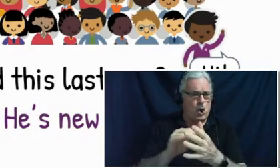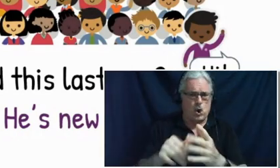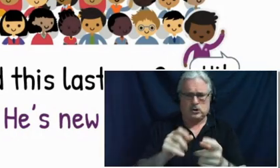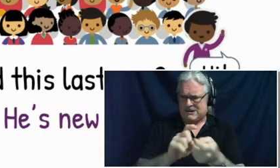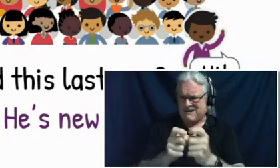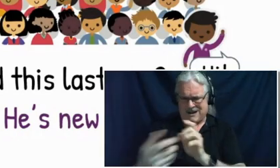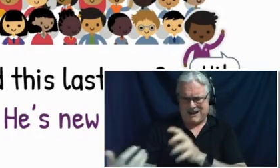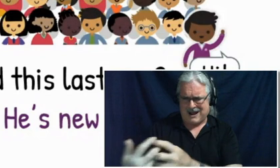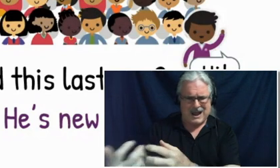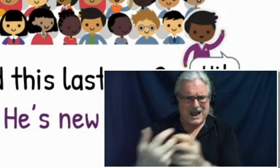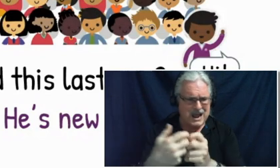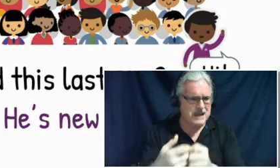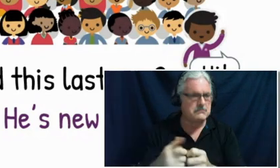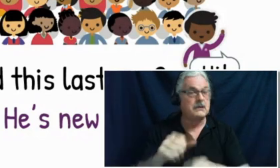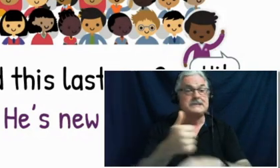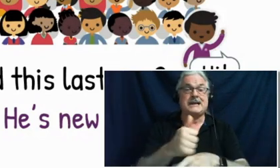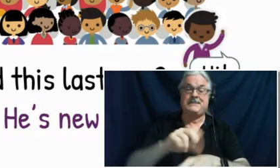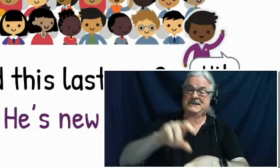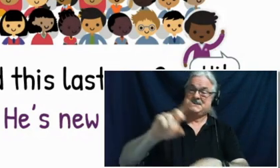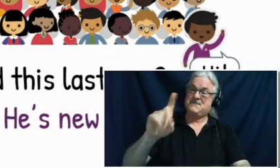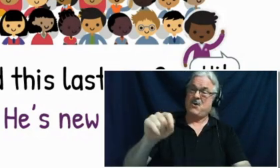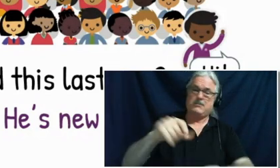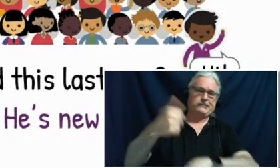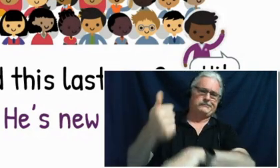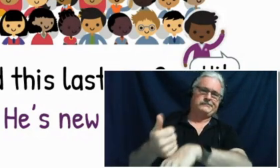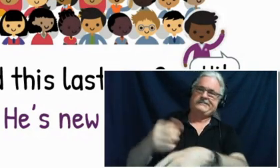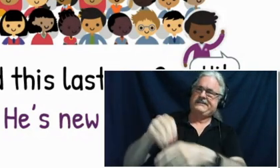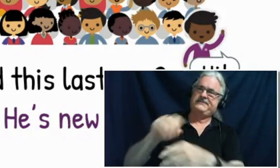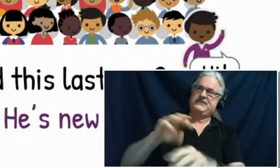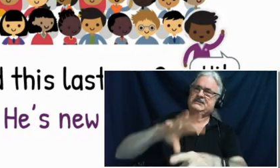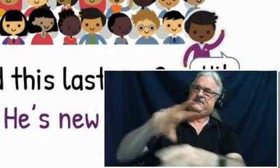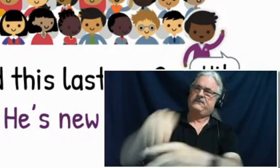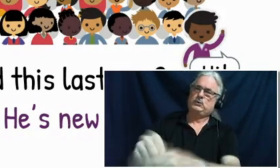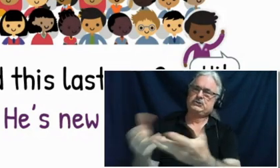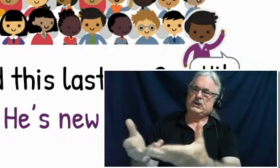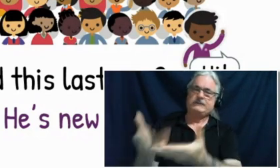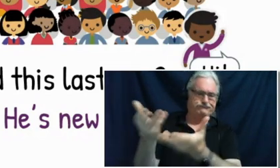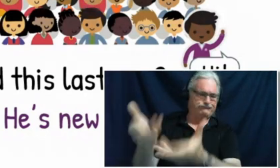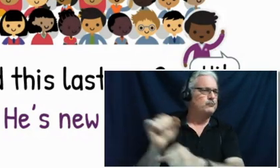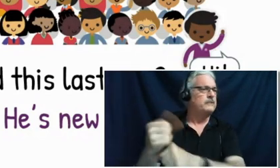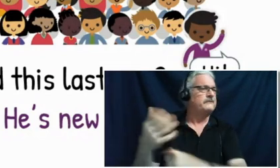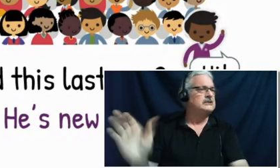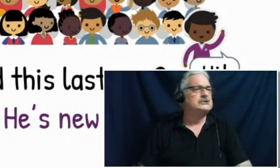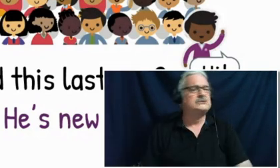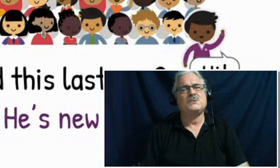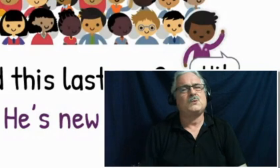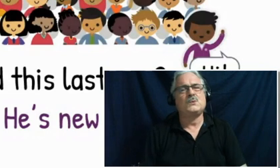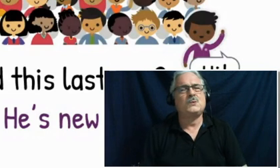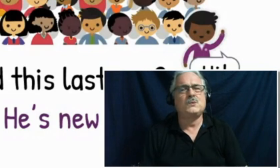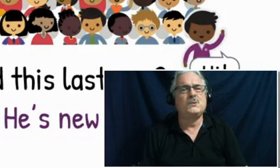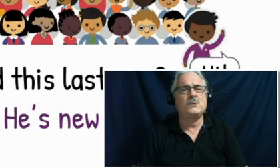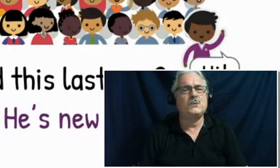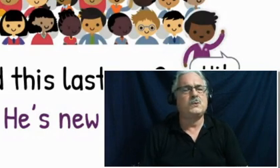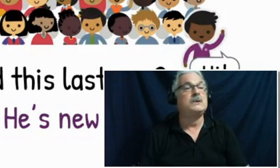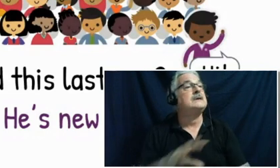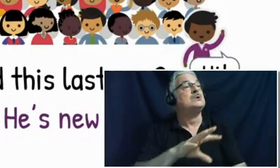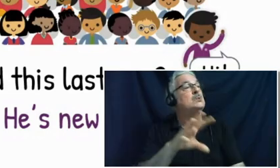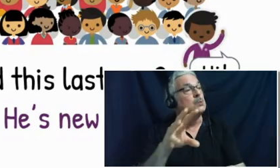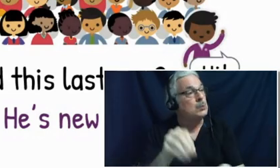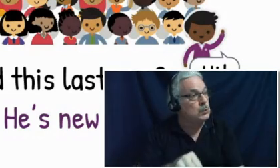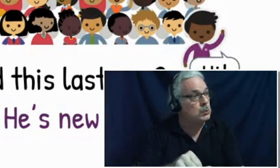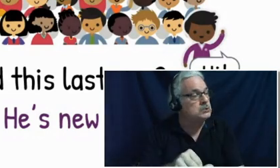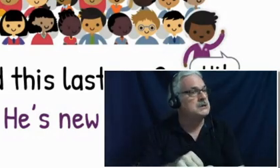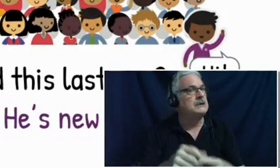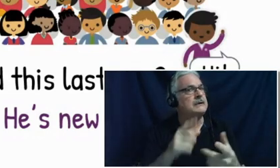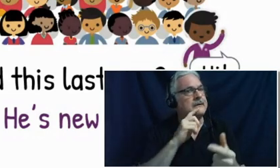s'agit pas de créer un département pour l'éducation inclusive au sein d'un ministère et considérer que le travail est terminé. Les arguments en faveur de l'inclusion